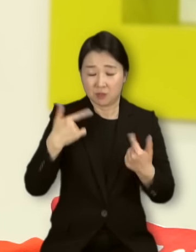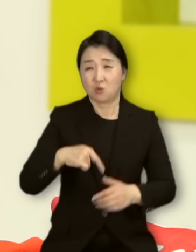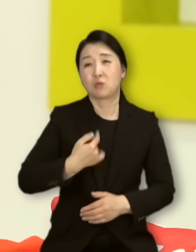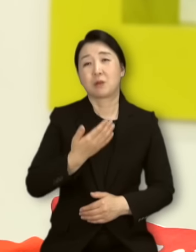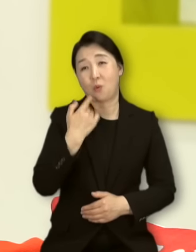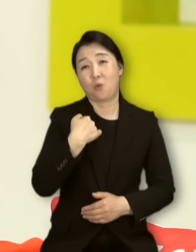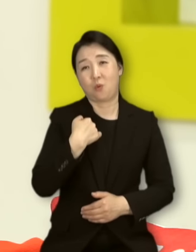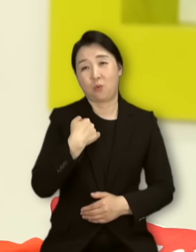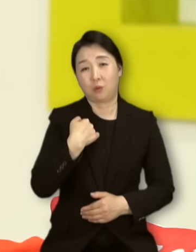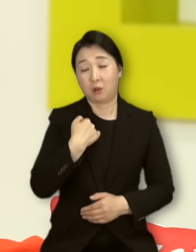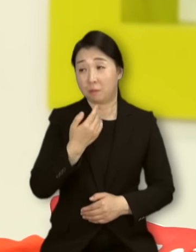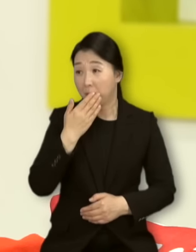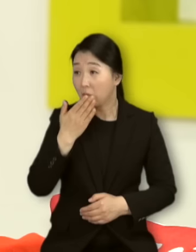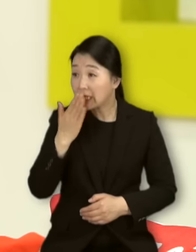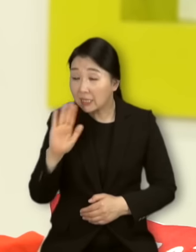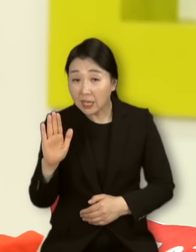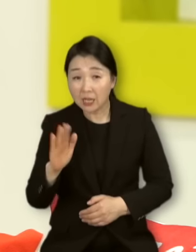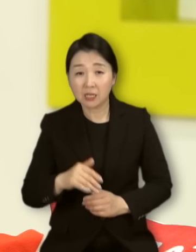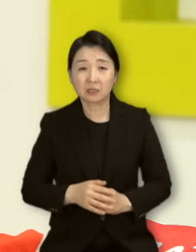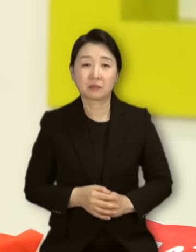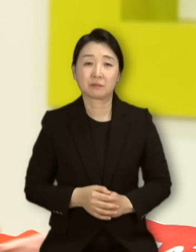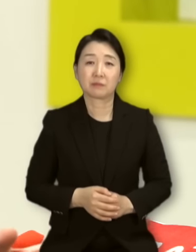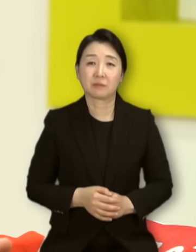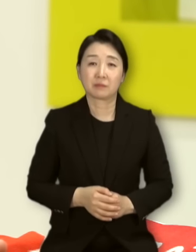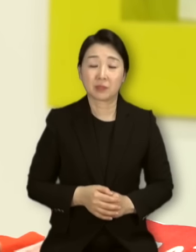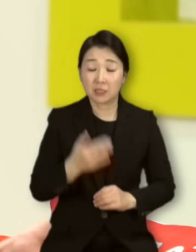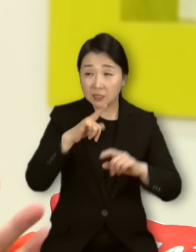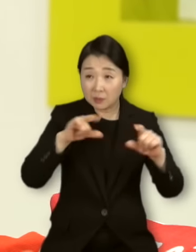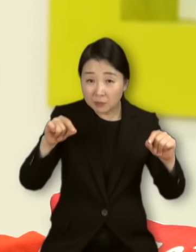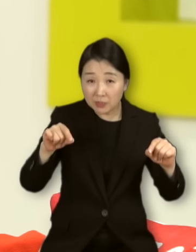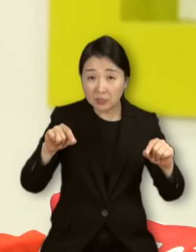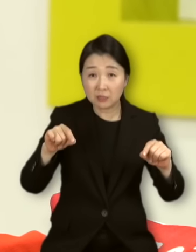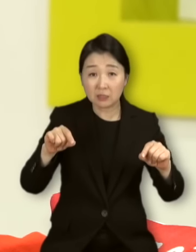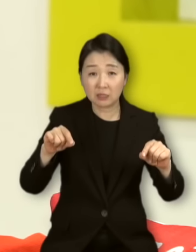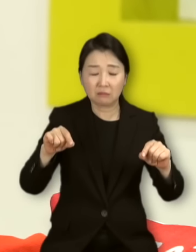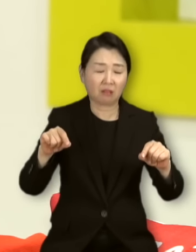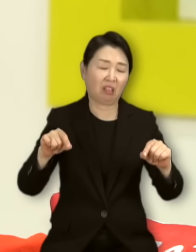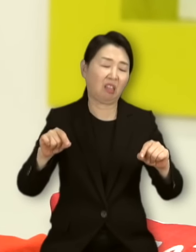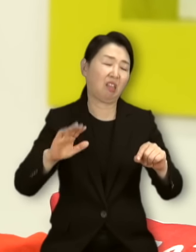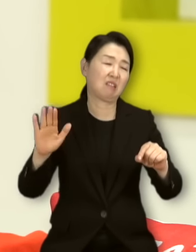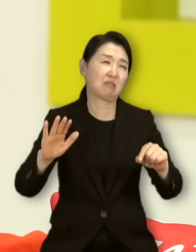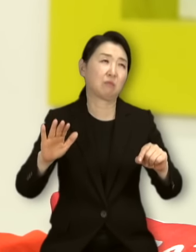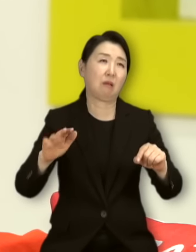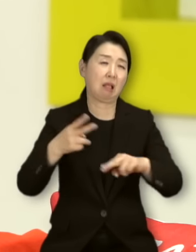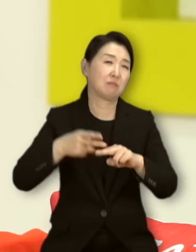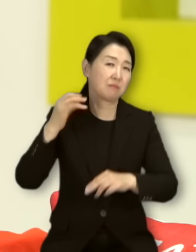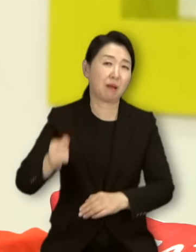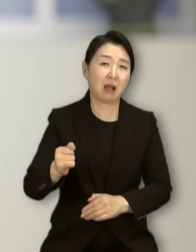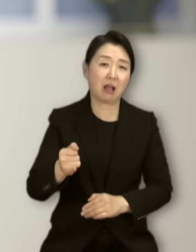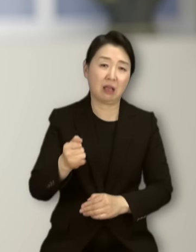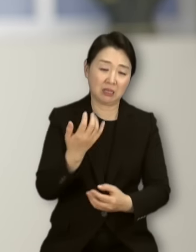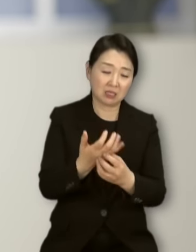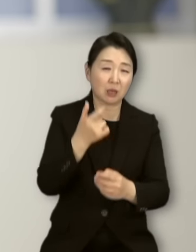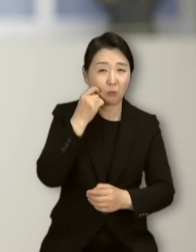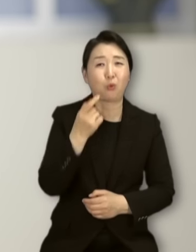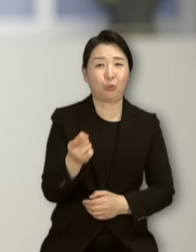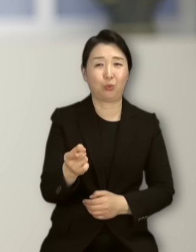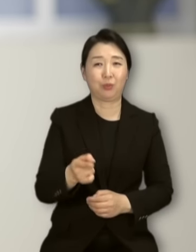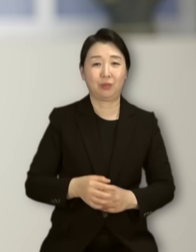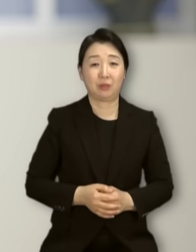먹어야 되고 어 밥을 잘 안 주세요 예 그러니까 하다 못 음식을 지금까지도 못 해요 찌개나 그런 건 전혀 못